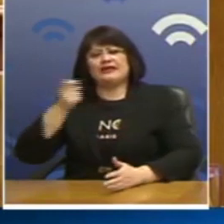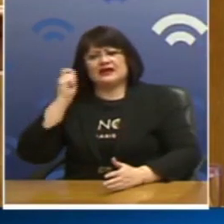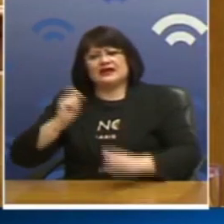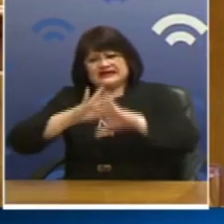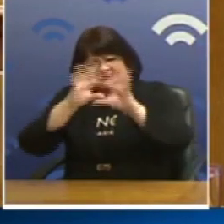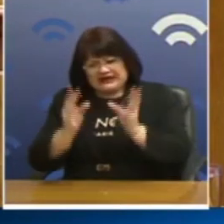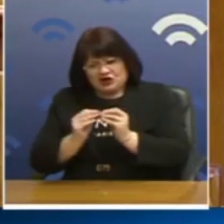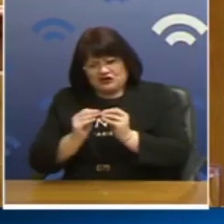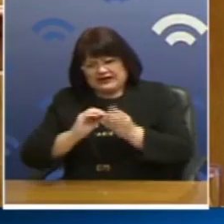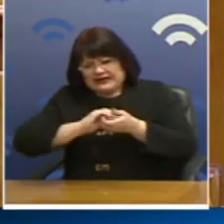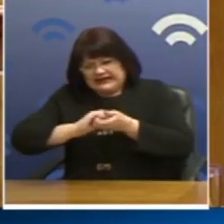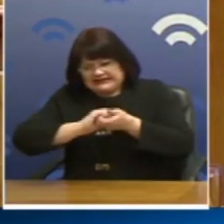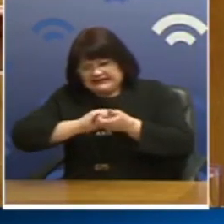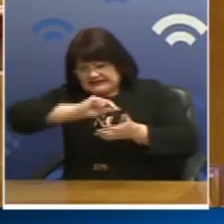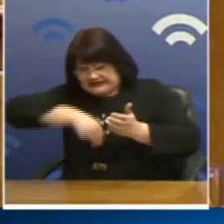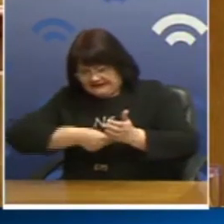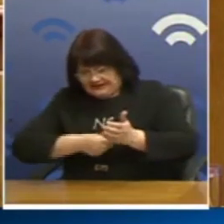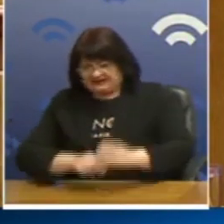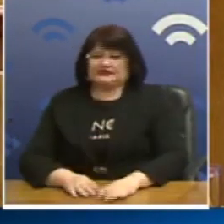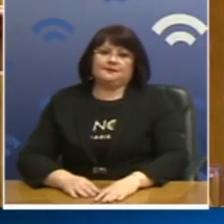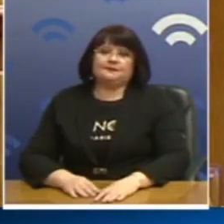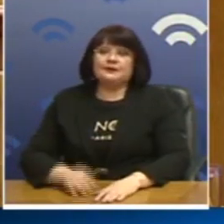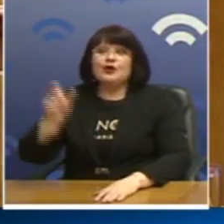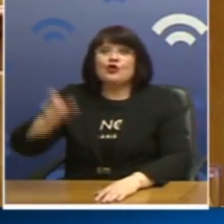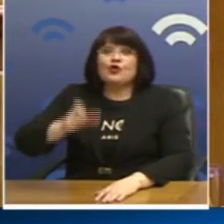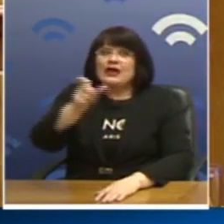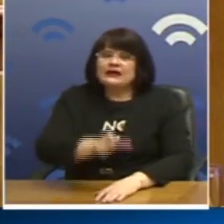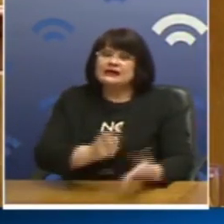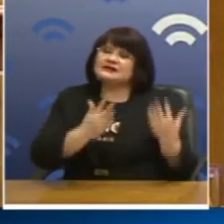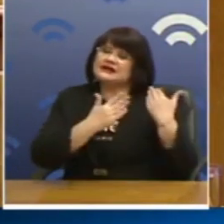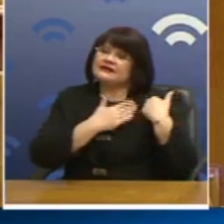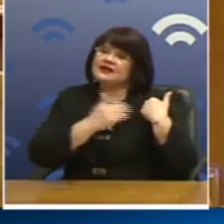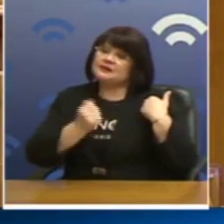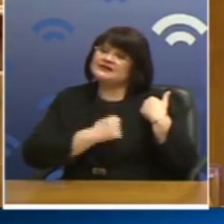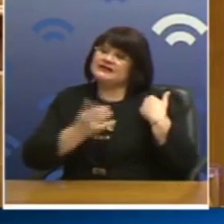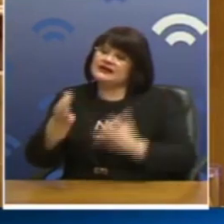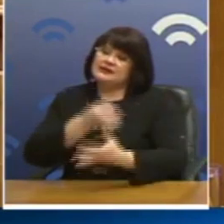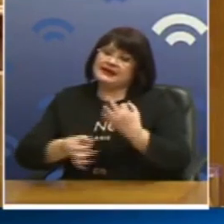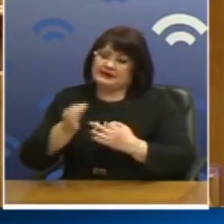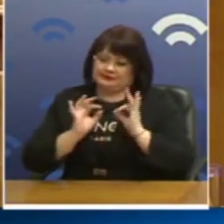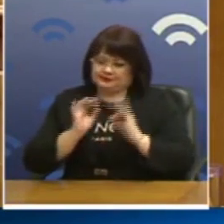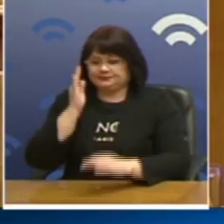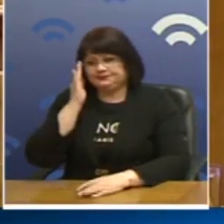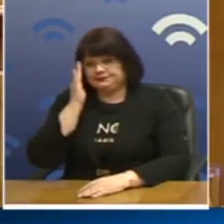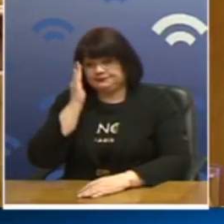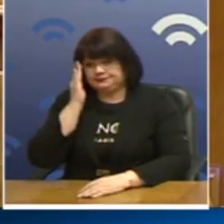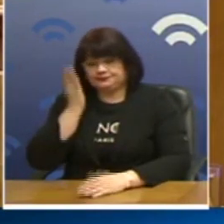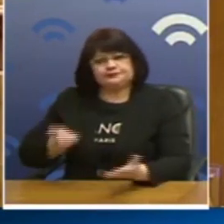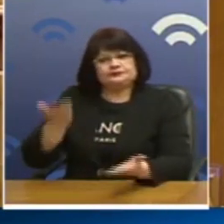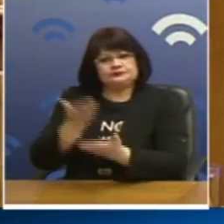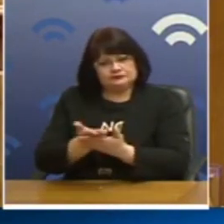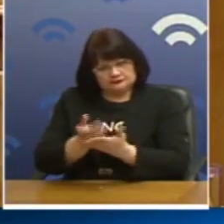των Συλλογικών Συμβάσεων. Και ο καθένας εδώ μέσα ας πάρει θέση. Την πρόταση που είχαμε καταθέσει και για την